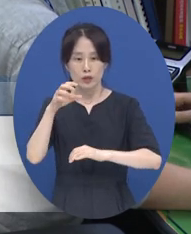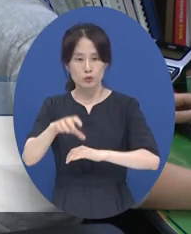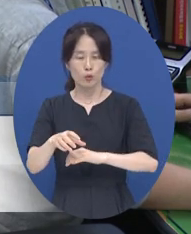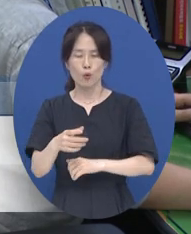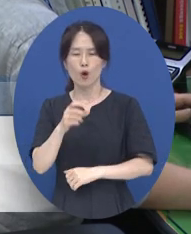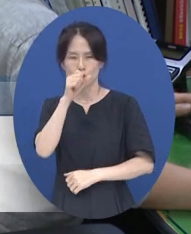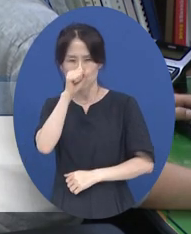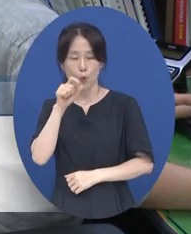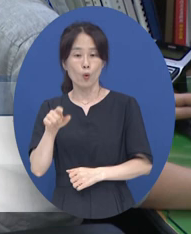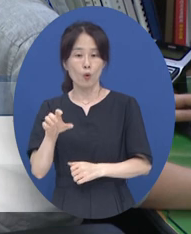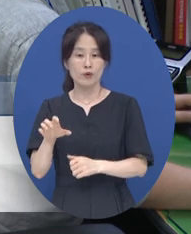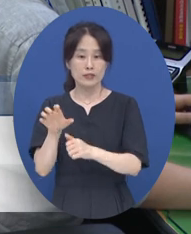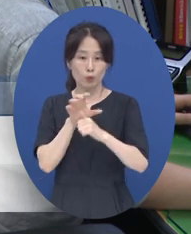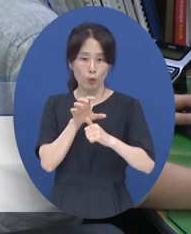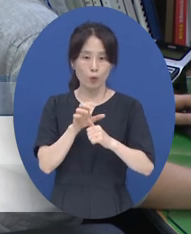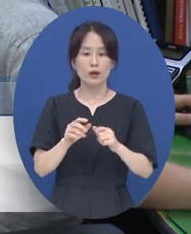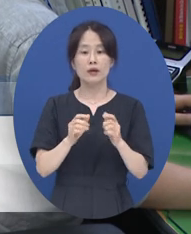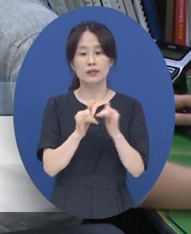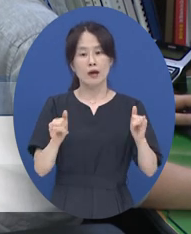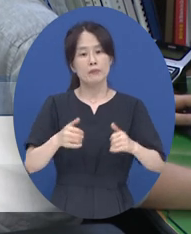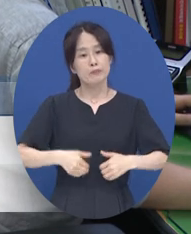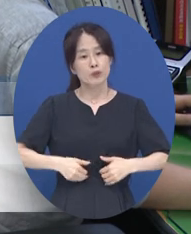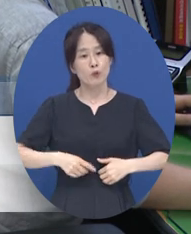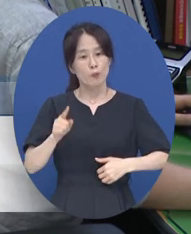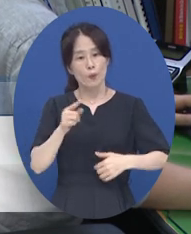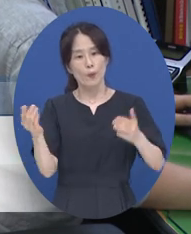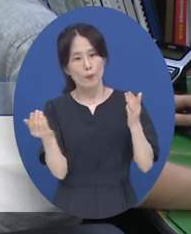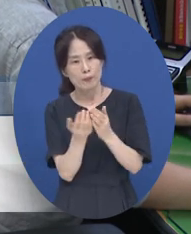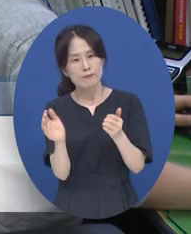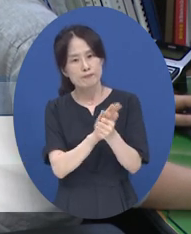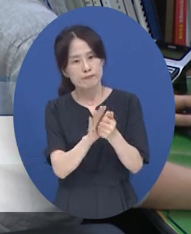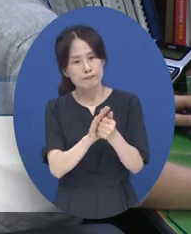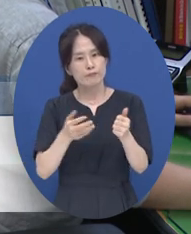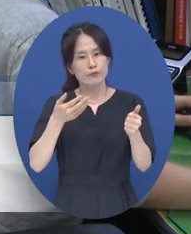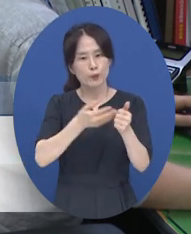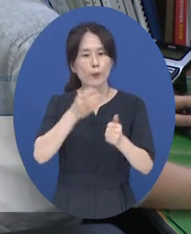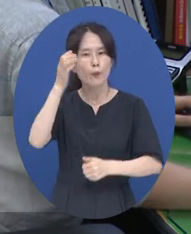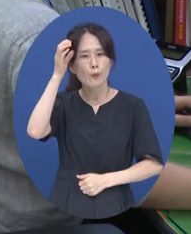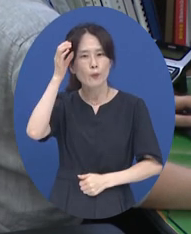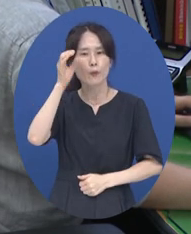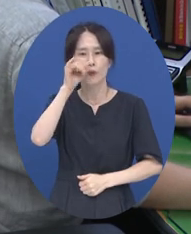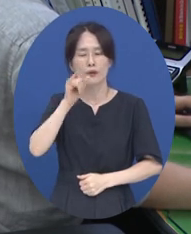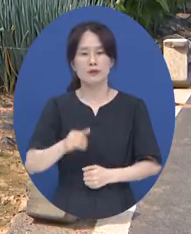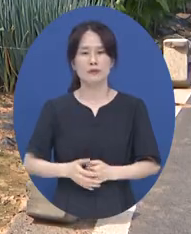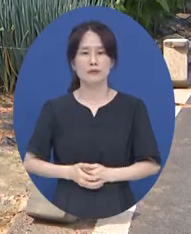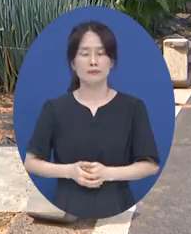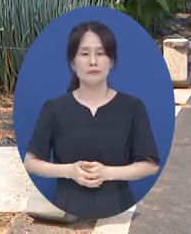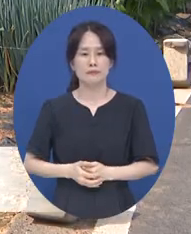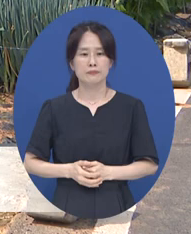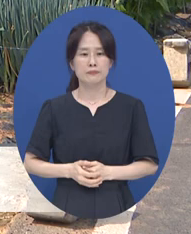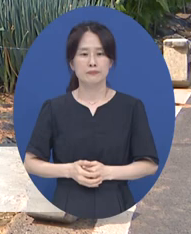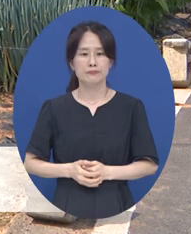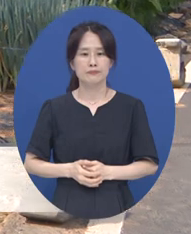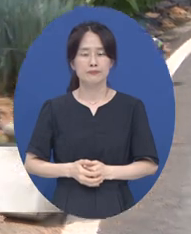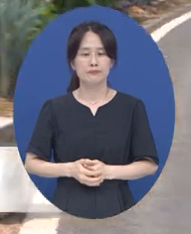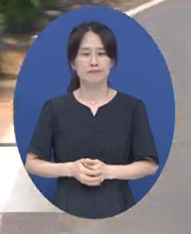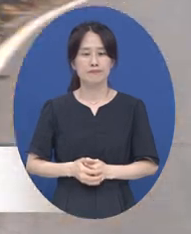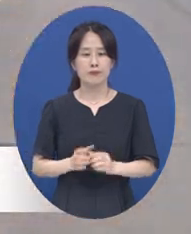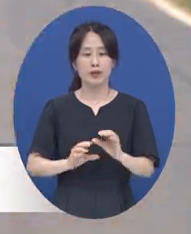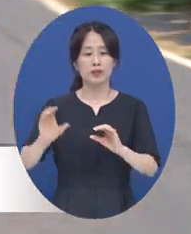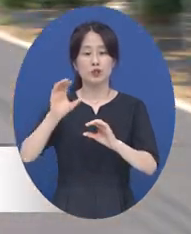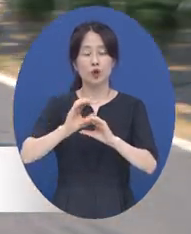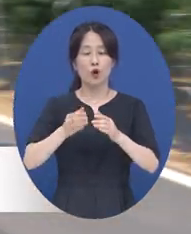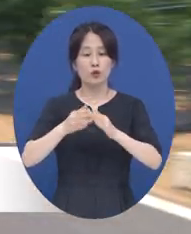강점을 이용하여 지역 주민들이 필요로 하는 맞춤형 공공 서비스를 제공할 것으로 기대하고 있습니다. 추가로